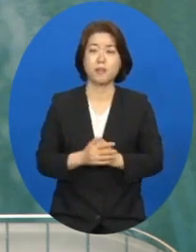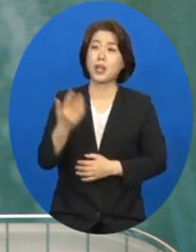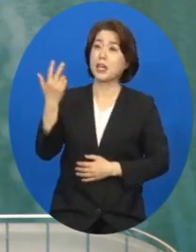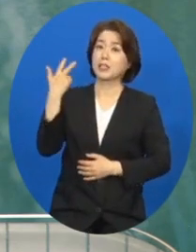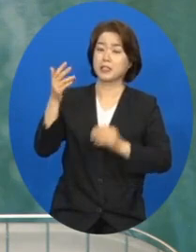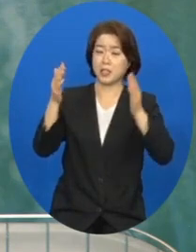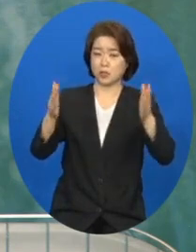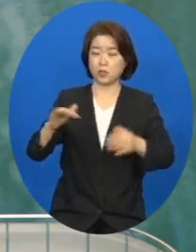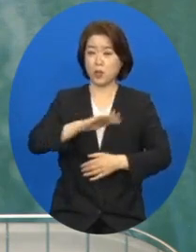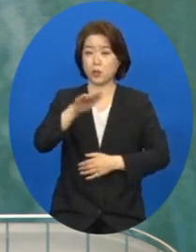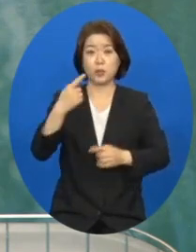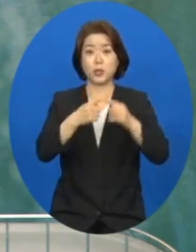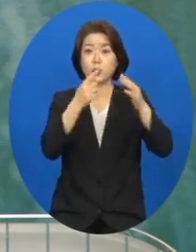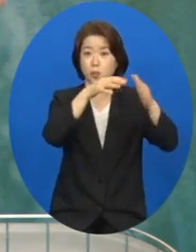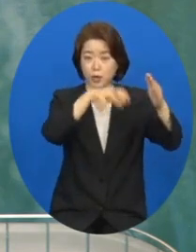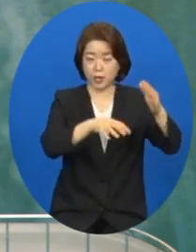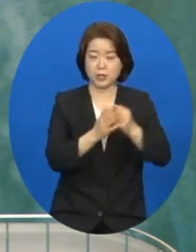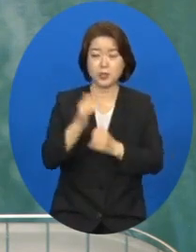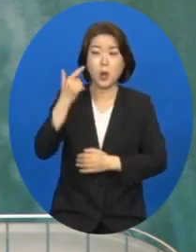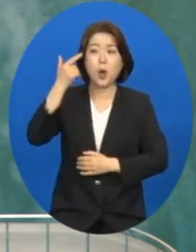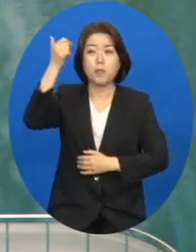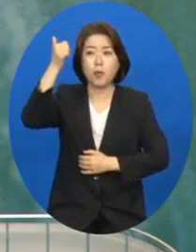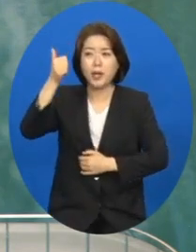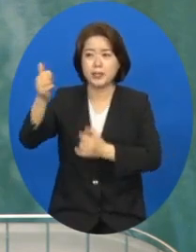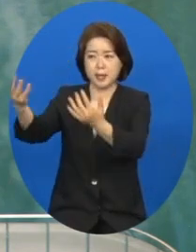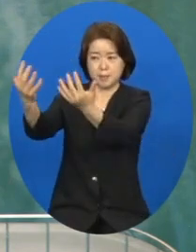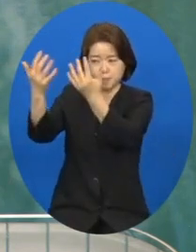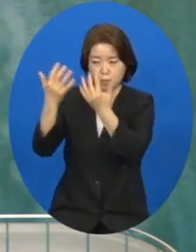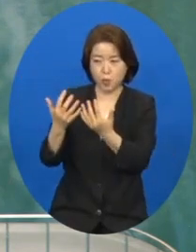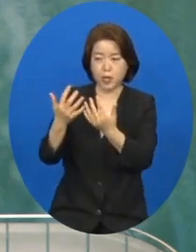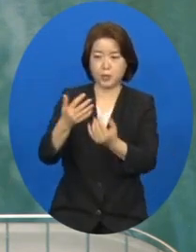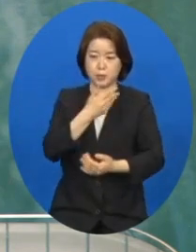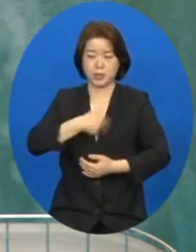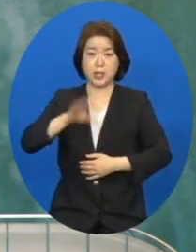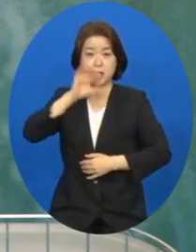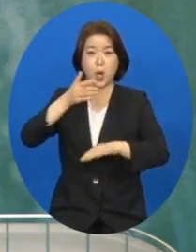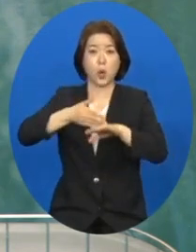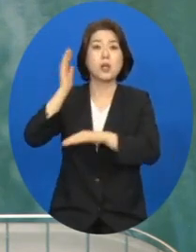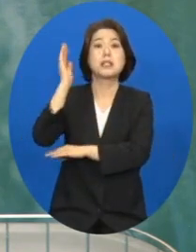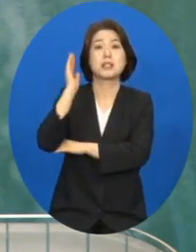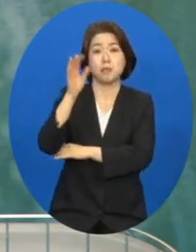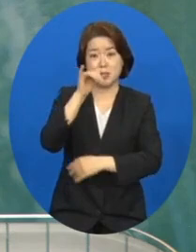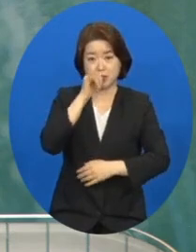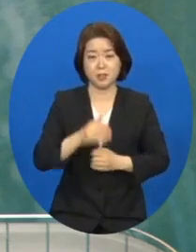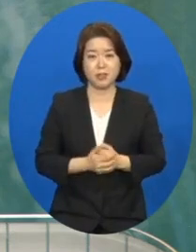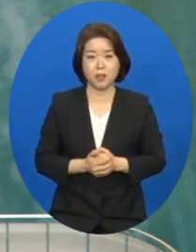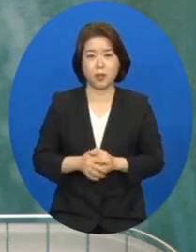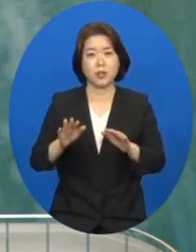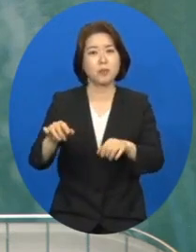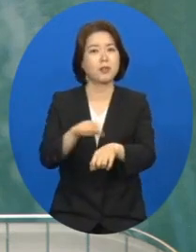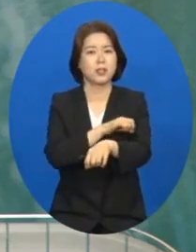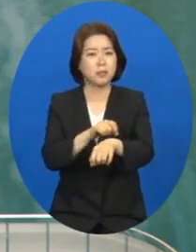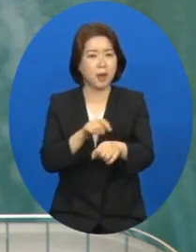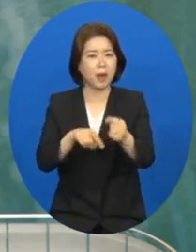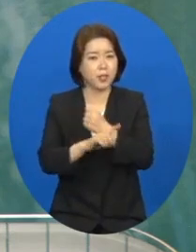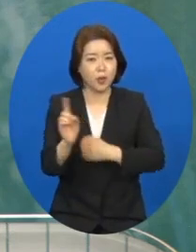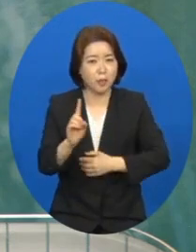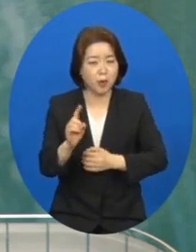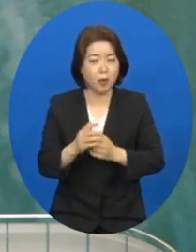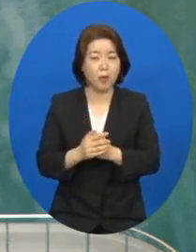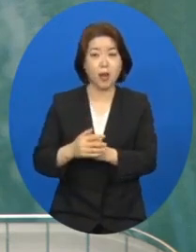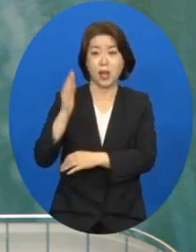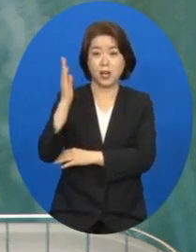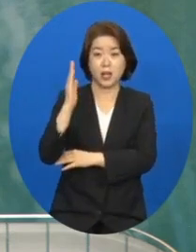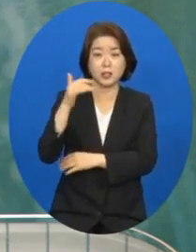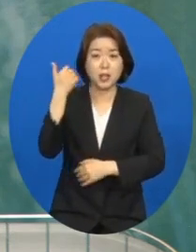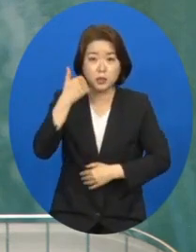교회에서 목회자 제자훈련 세미나가 있었습니다. 이번 목회자 제자훈련 세미나는 아주 특별했는데 강사가